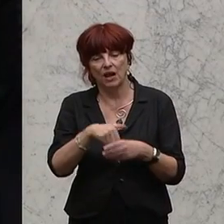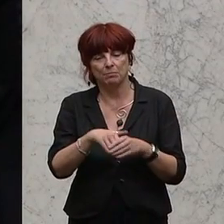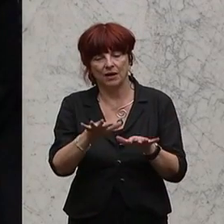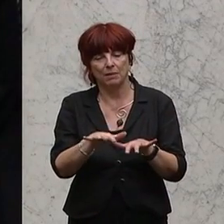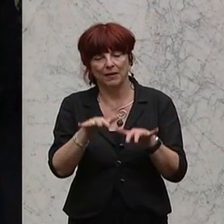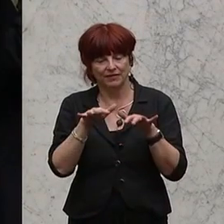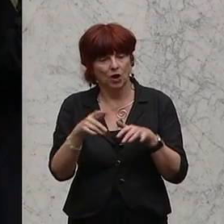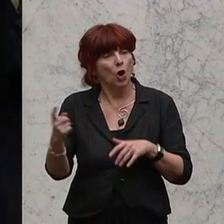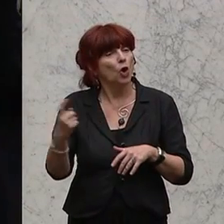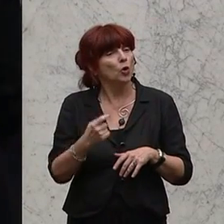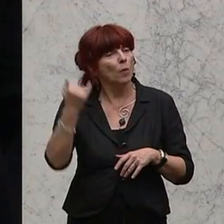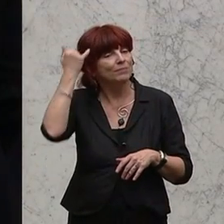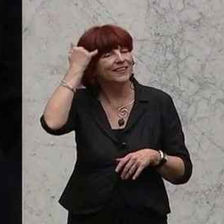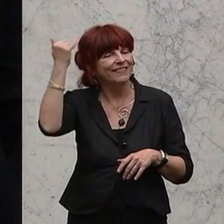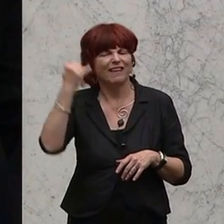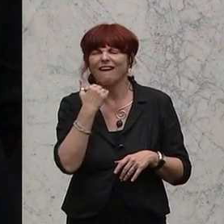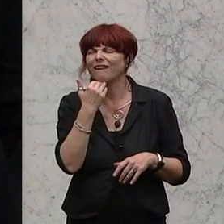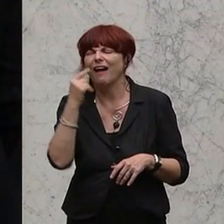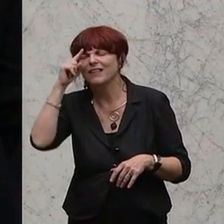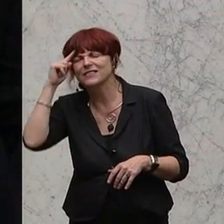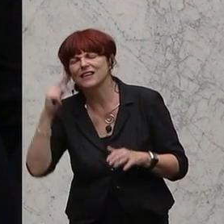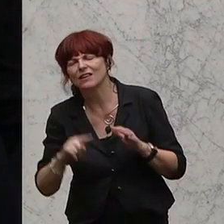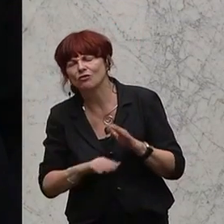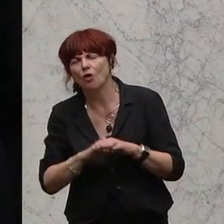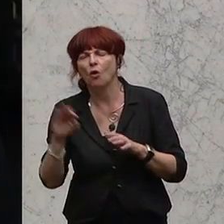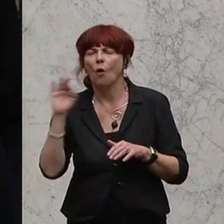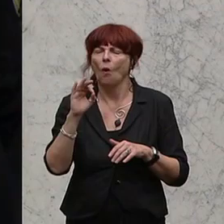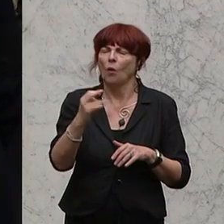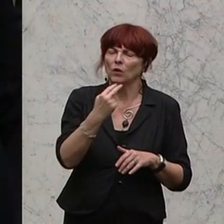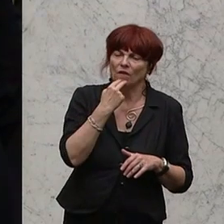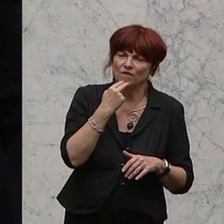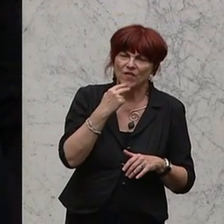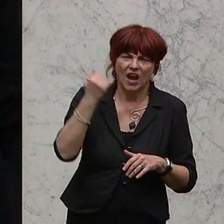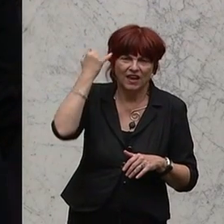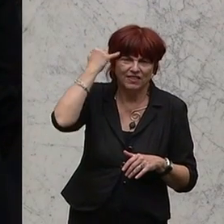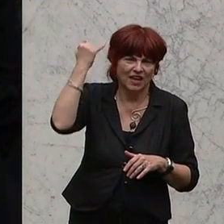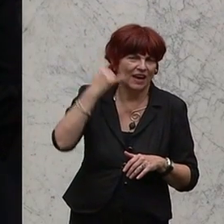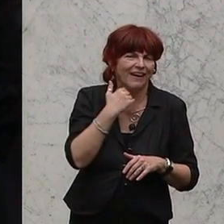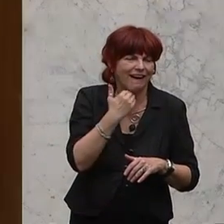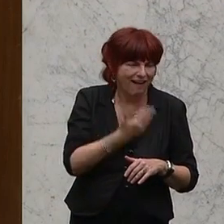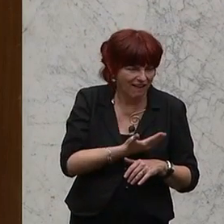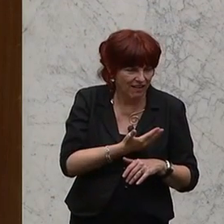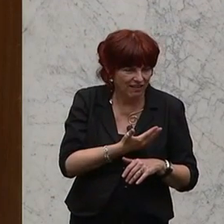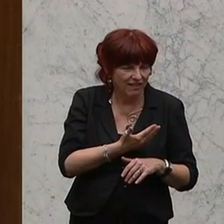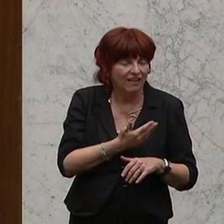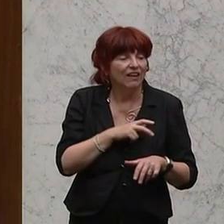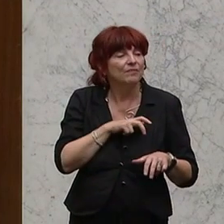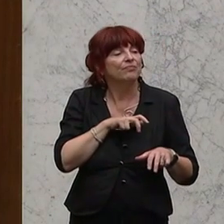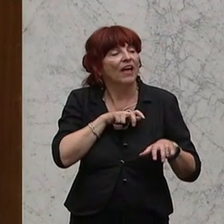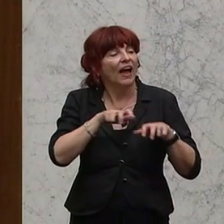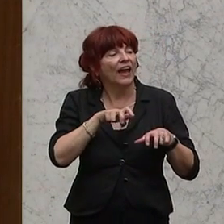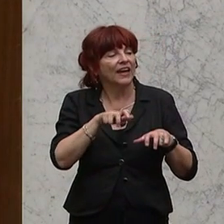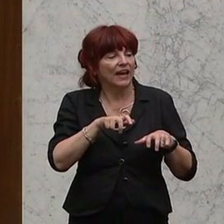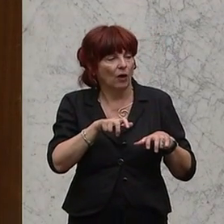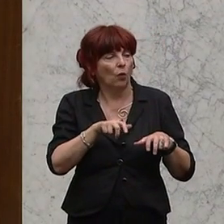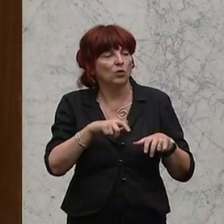wie sinnvoll die ist, egal von wem sie kommt. Hauptsache sie kommt natürlich von einer Regierungspartei. In dem Fall sagt die SPÖ